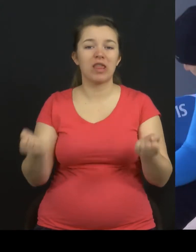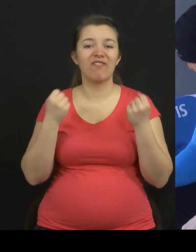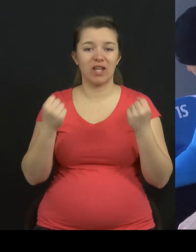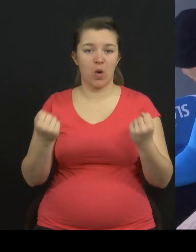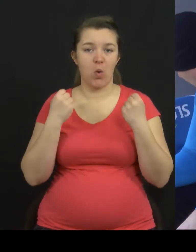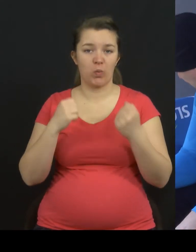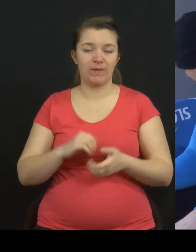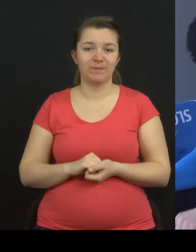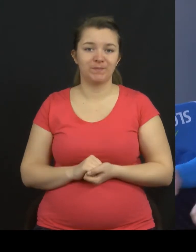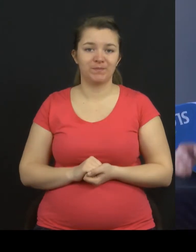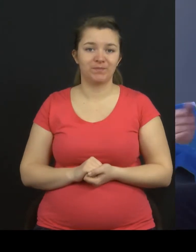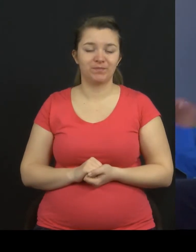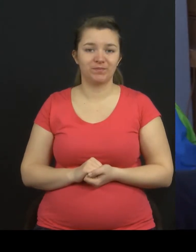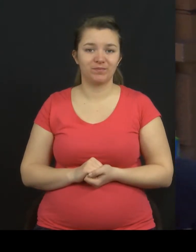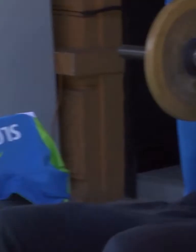dvigov.